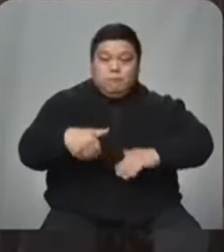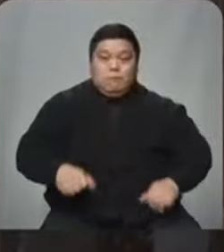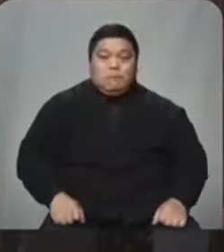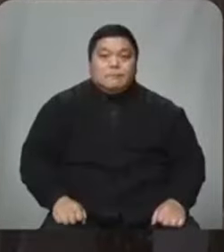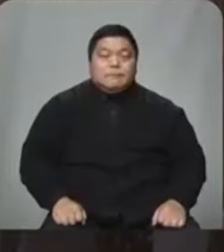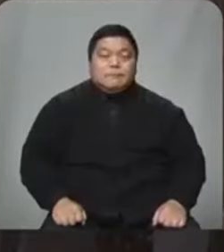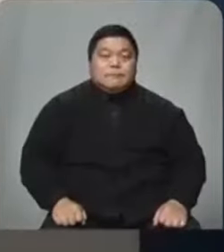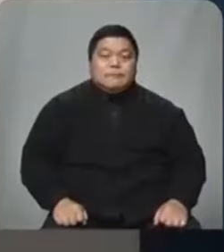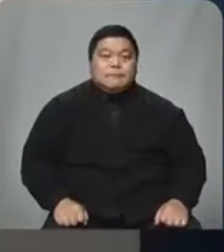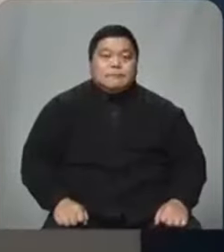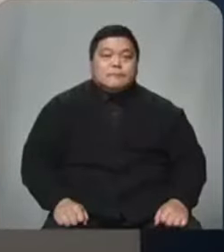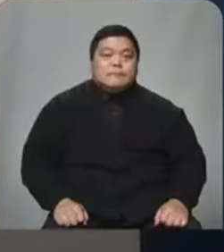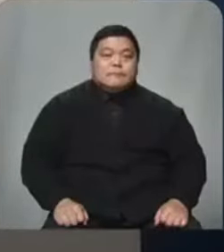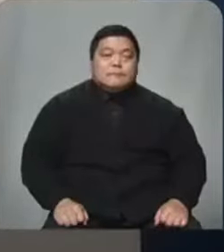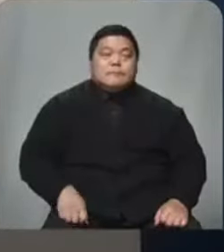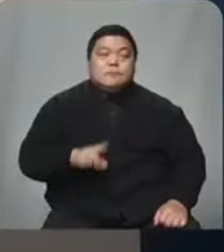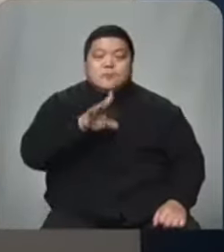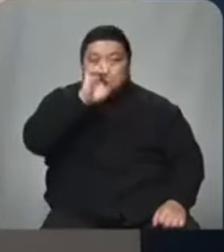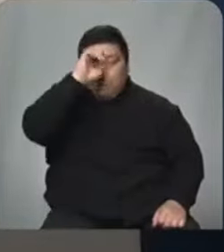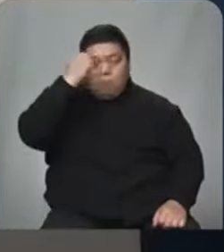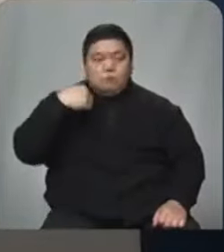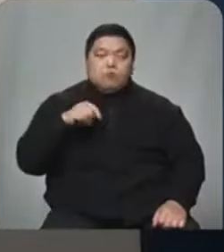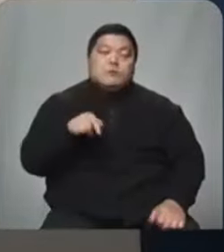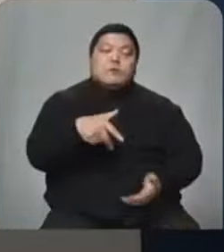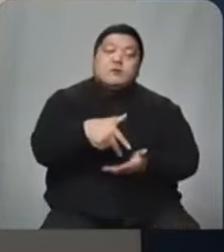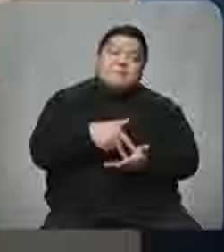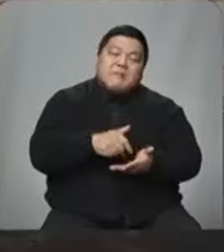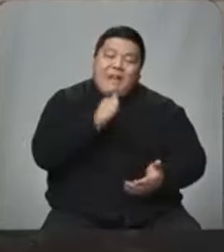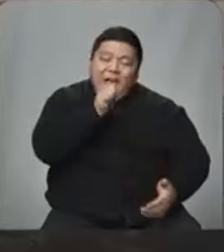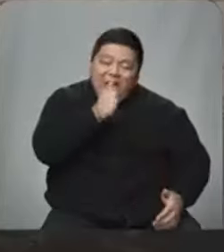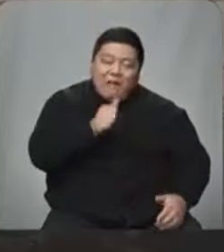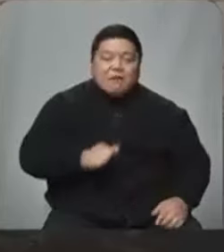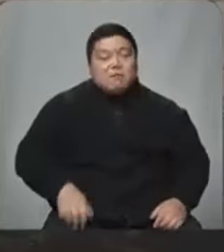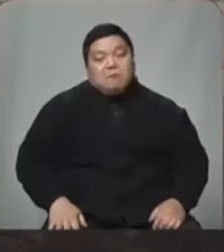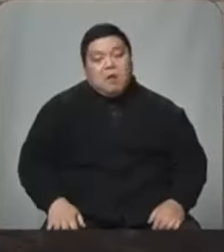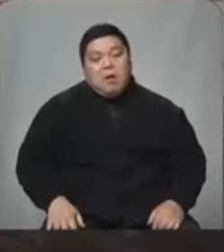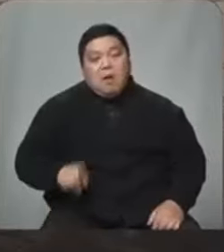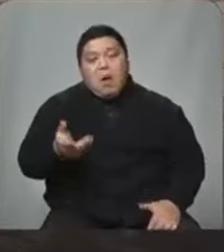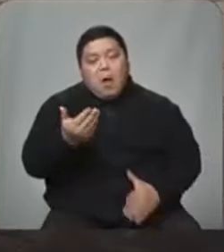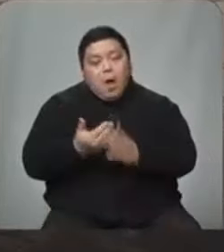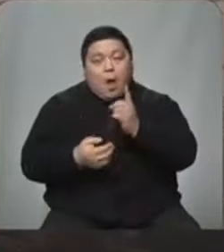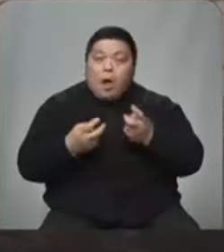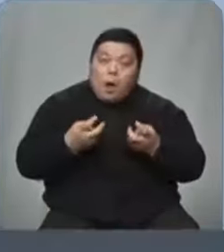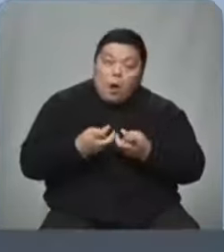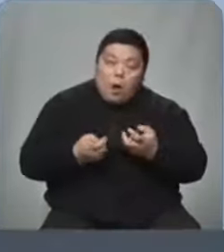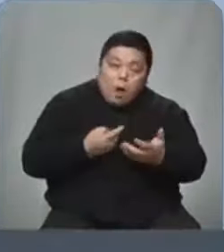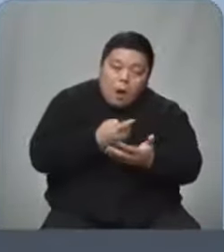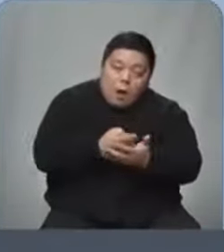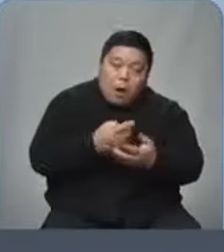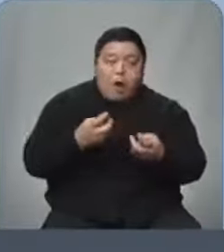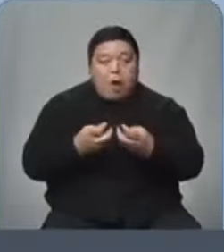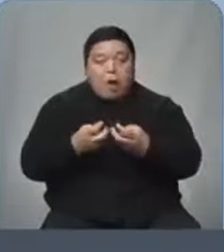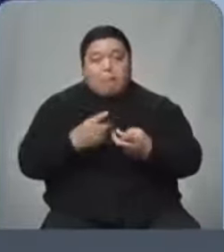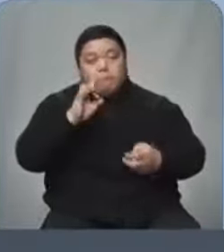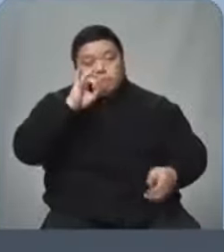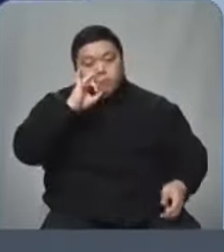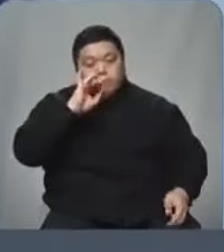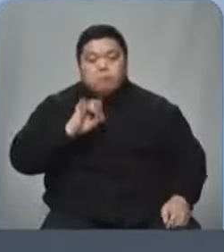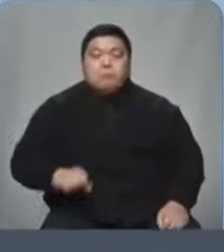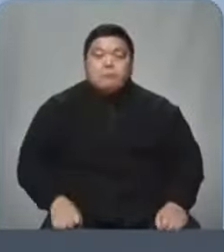계획인데 정부의 대학 통합 의지 속에 어떤 결과가 도출될지 관심이 쏠리고 있습니다 KBS 뉴스